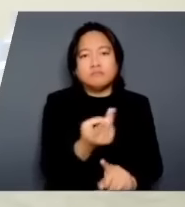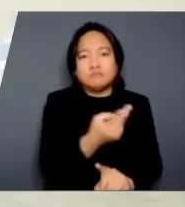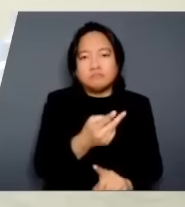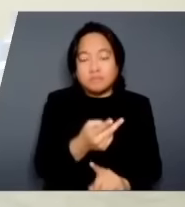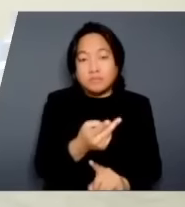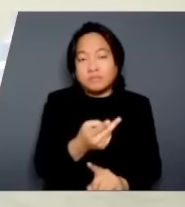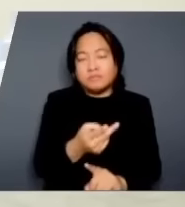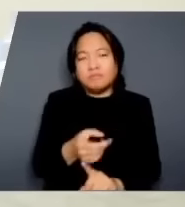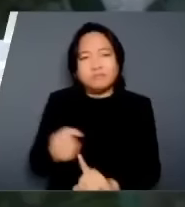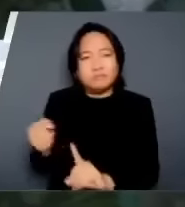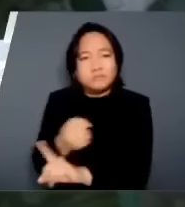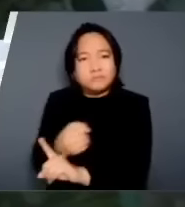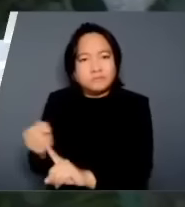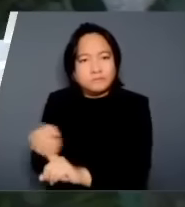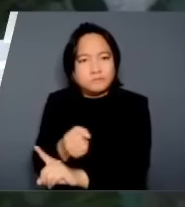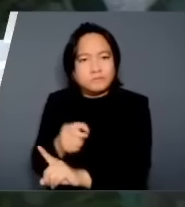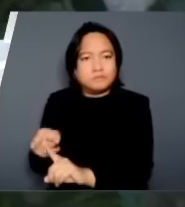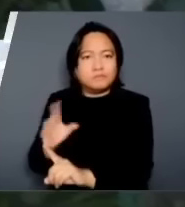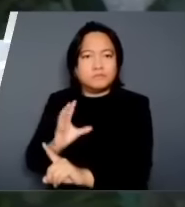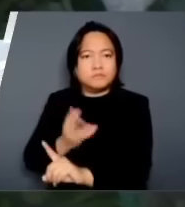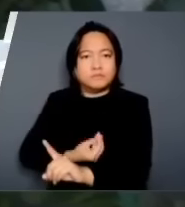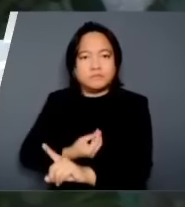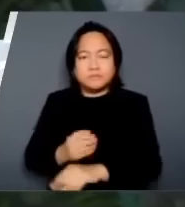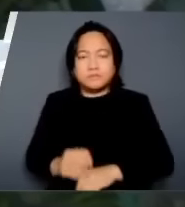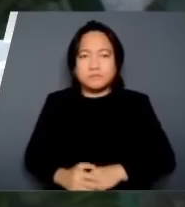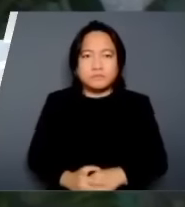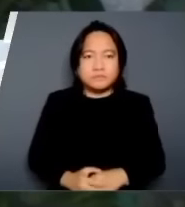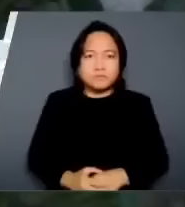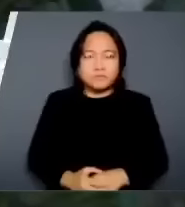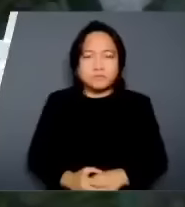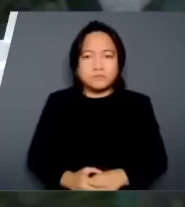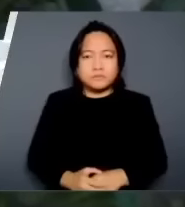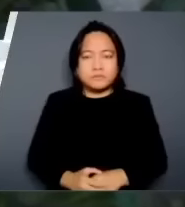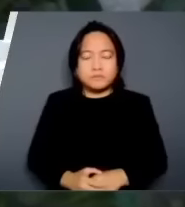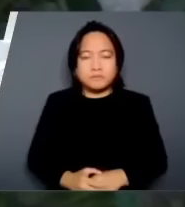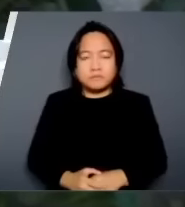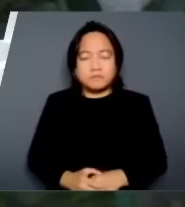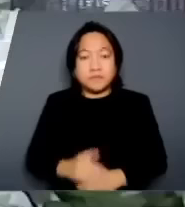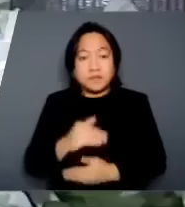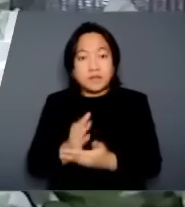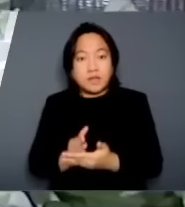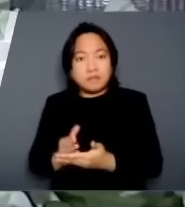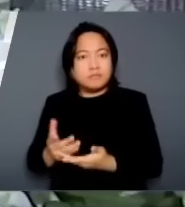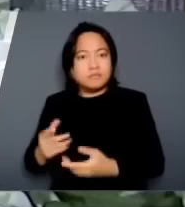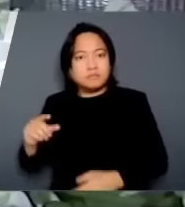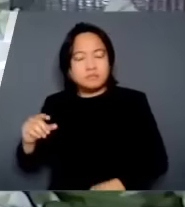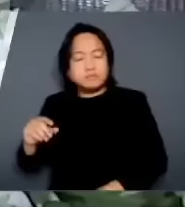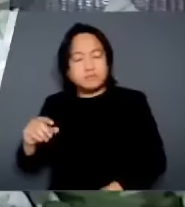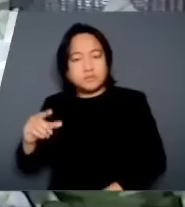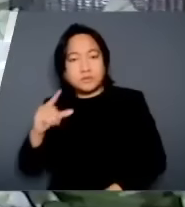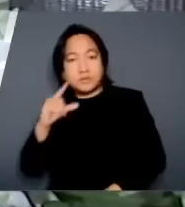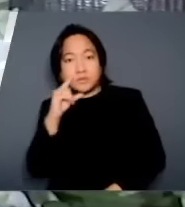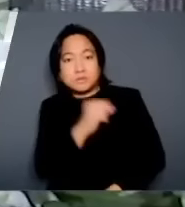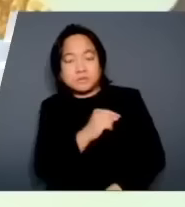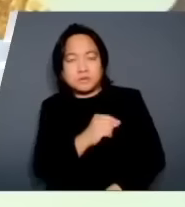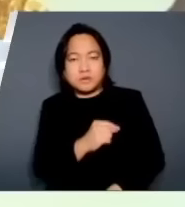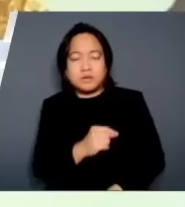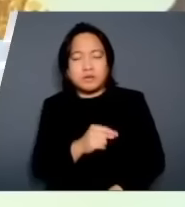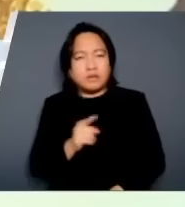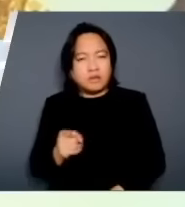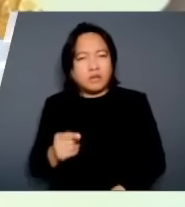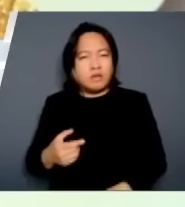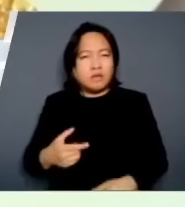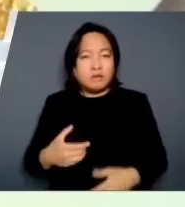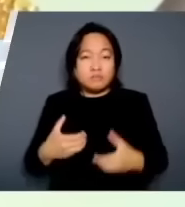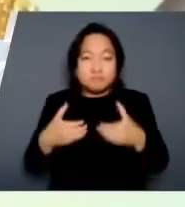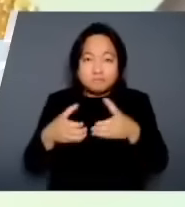yung biktima natin. Base pa sa salaysay ng saksi, matapos ang pananakit ay may dugong lumabas sa tainga, ilong